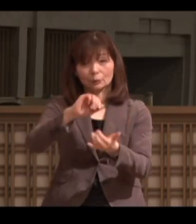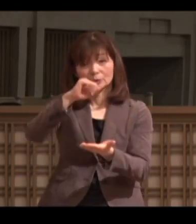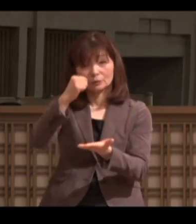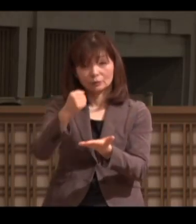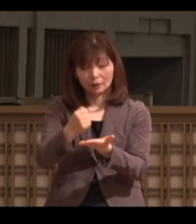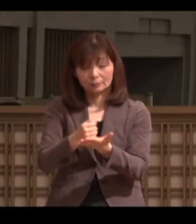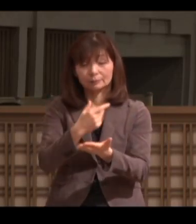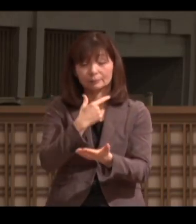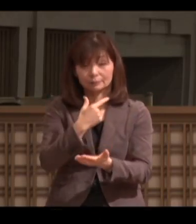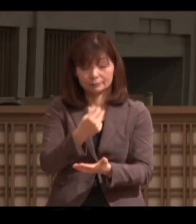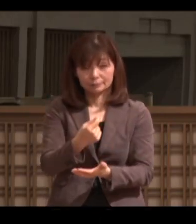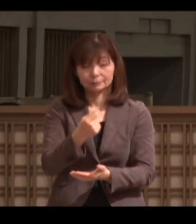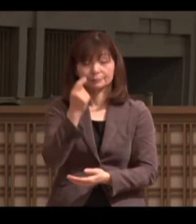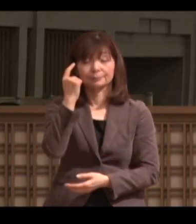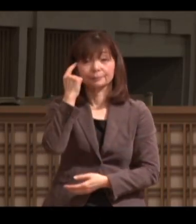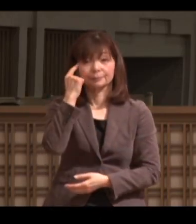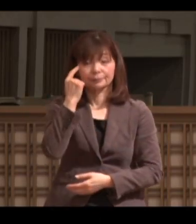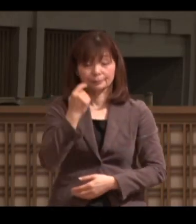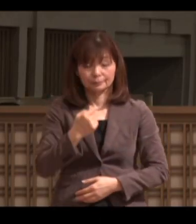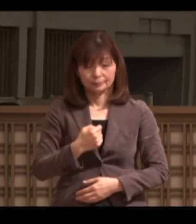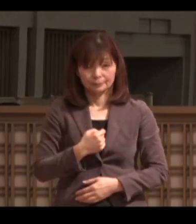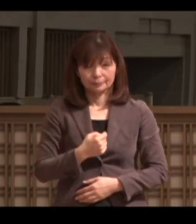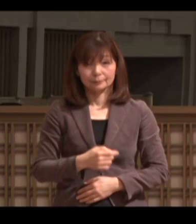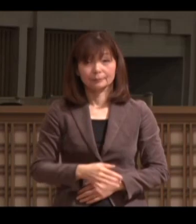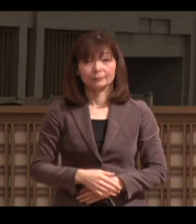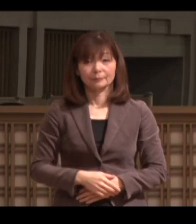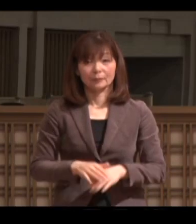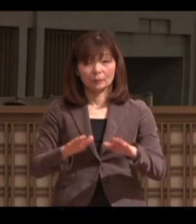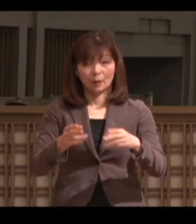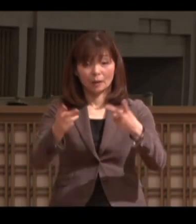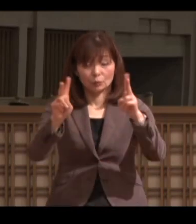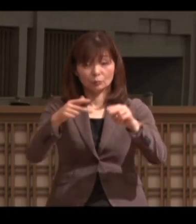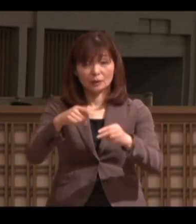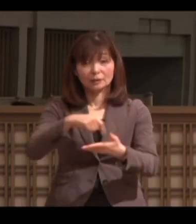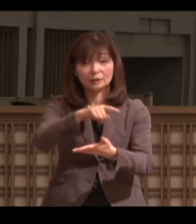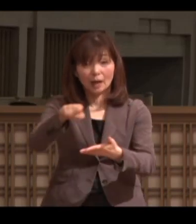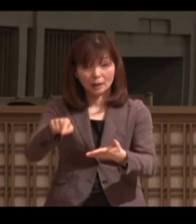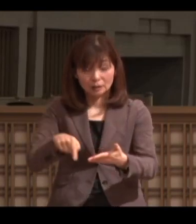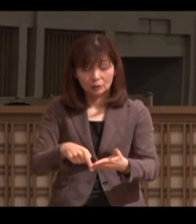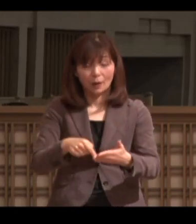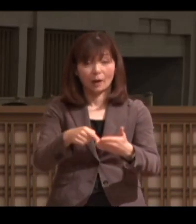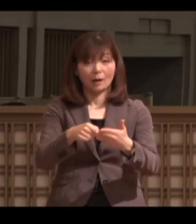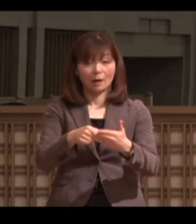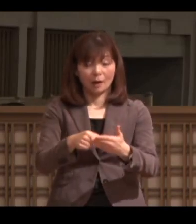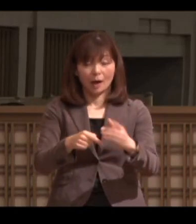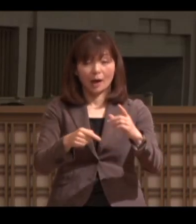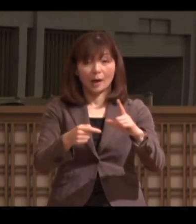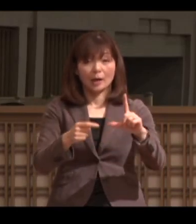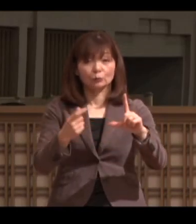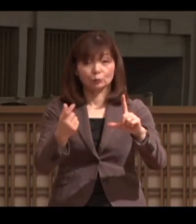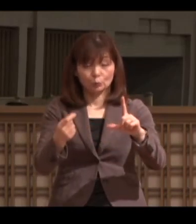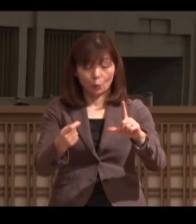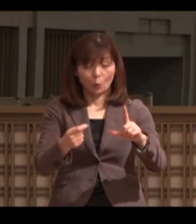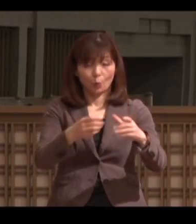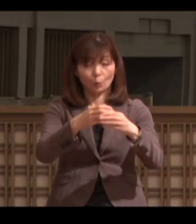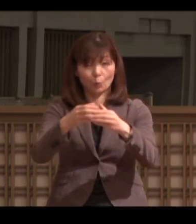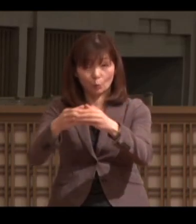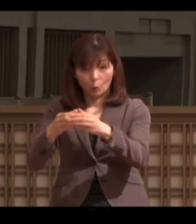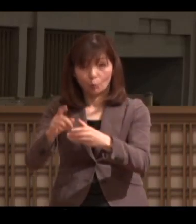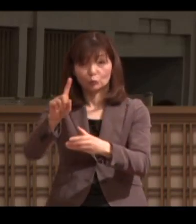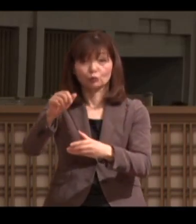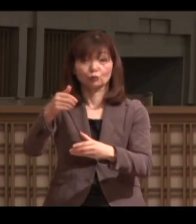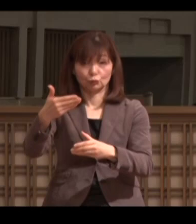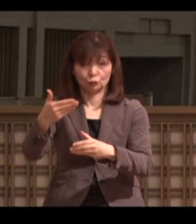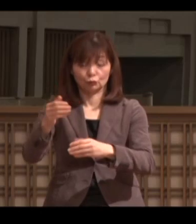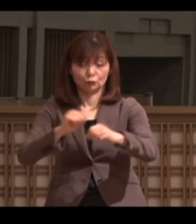実現していきたいと考えています現在市内ではすでに19の広島エルモが活動を始めて